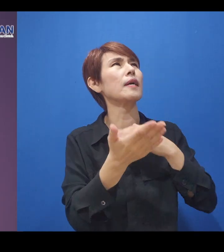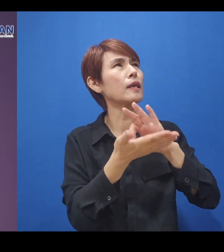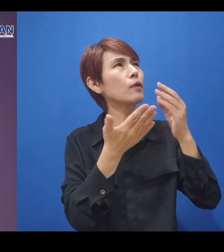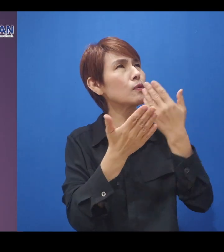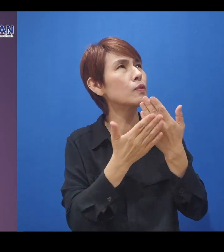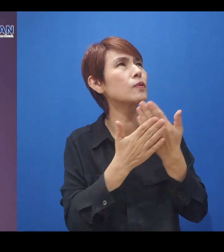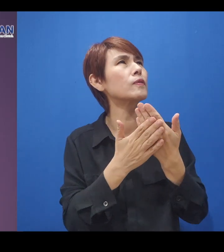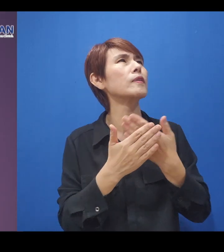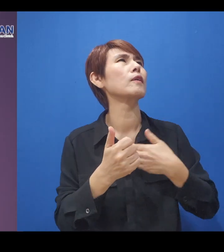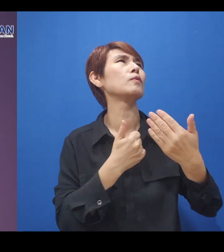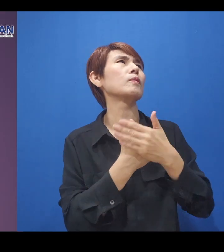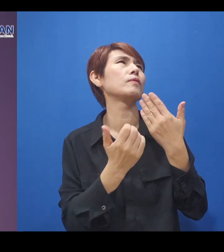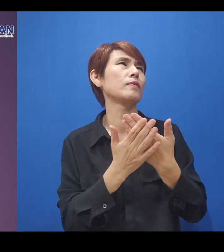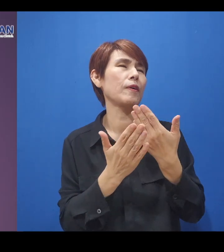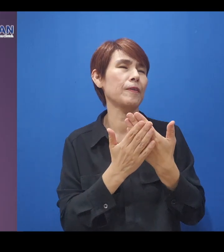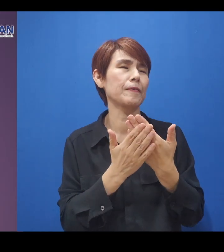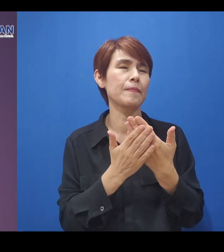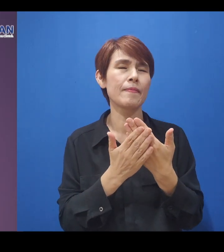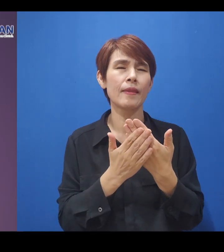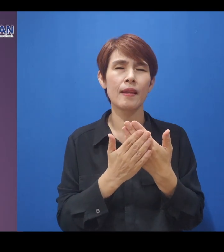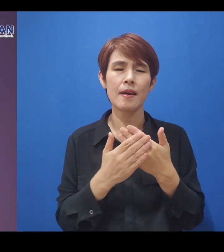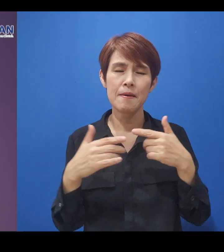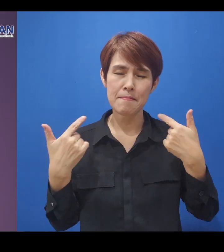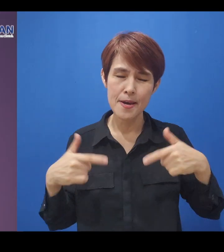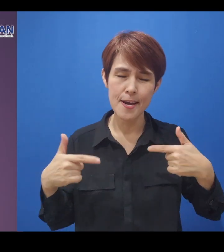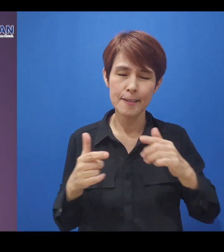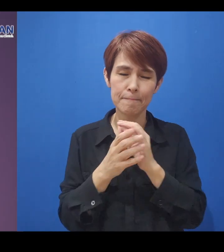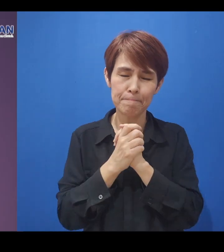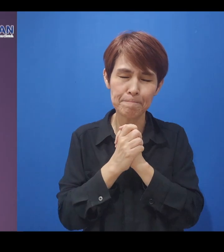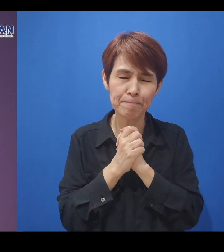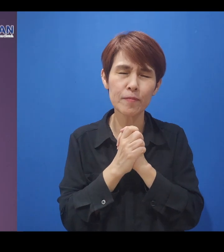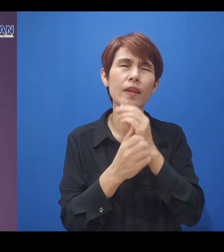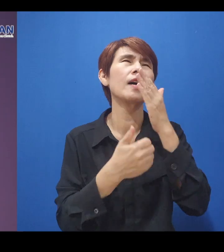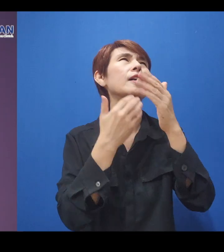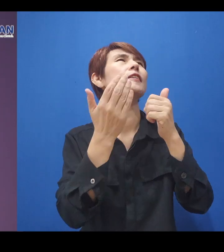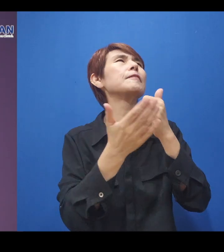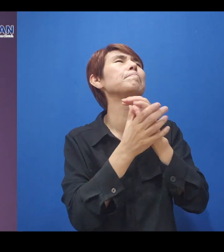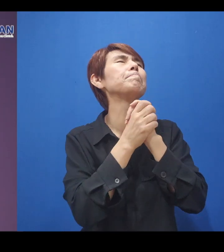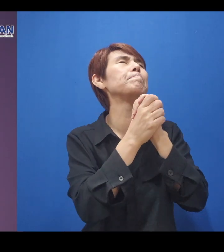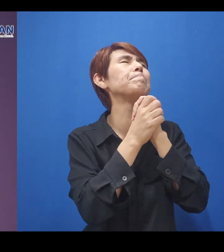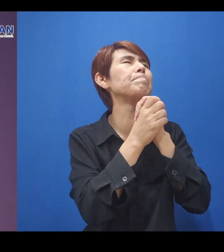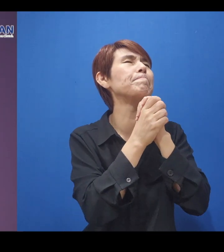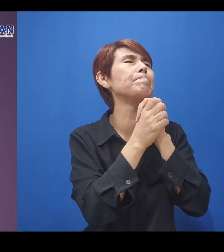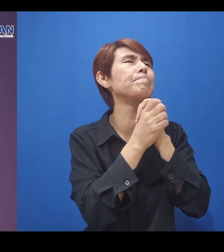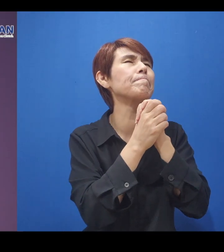아침에도 밤에도 하나님 의지하고 하나님 이름 부르며 살았어요.